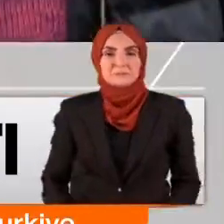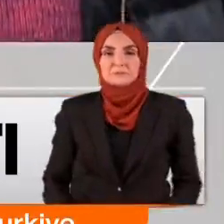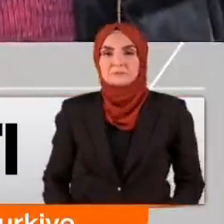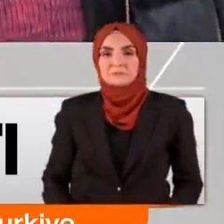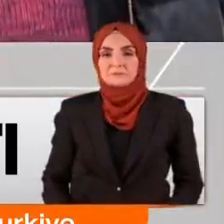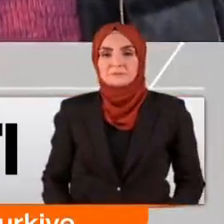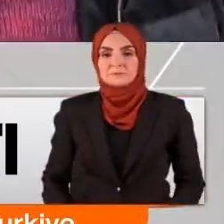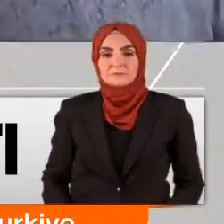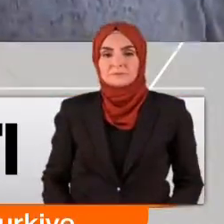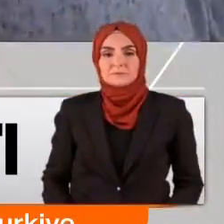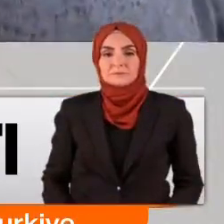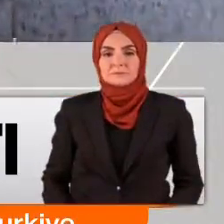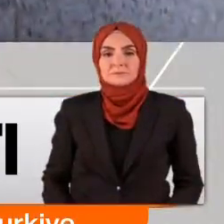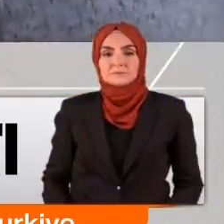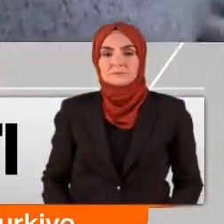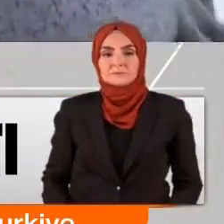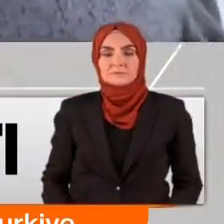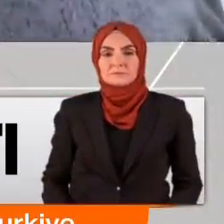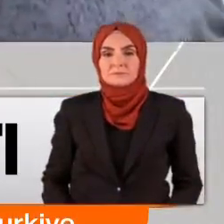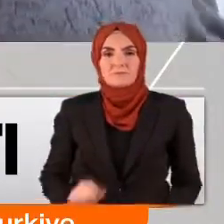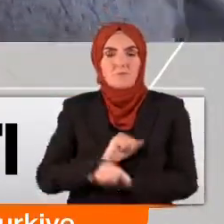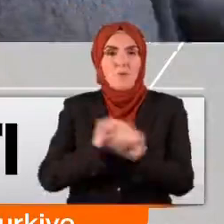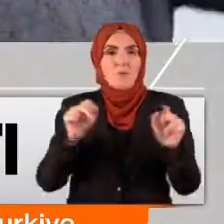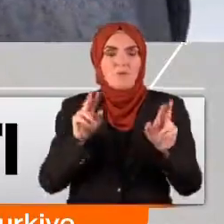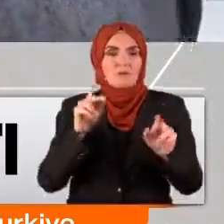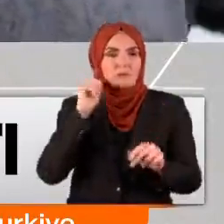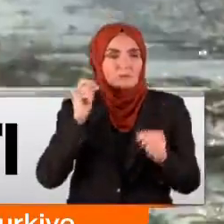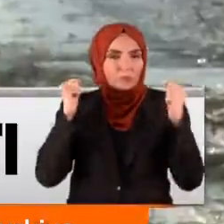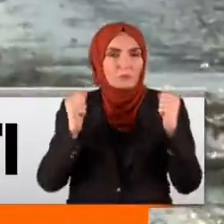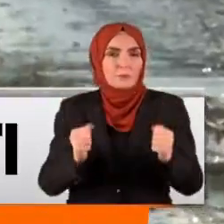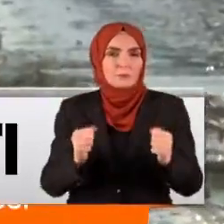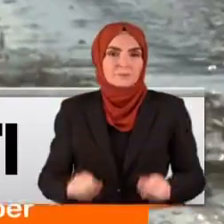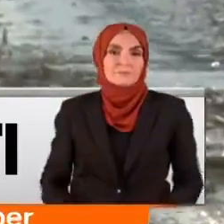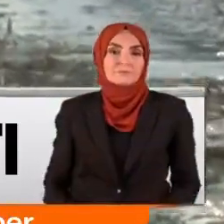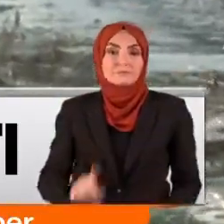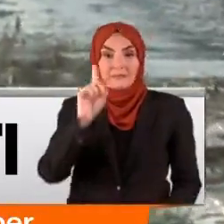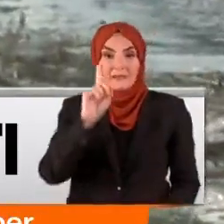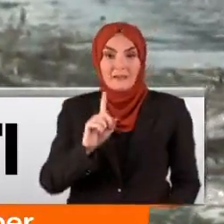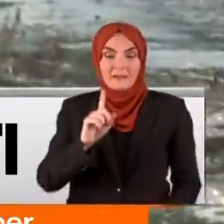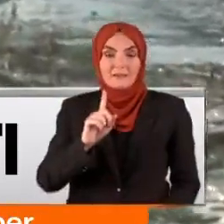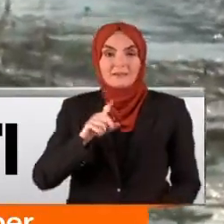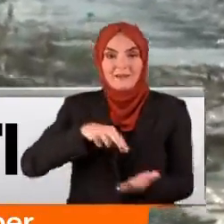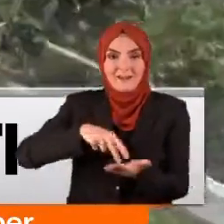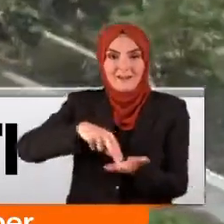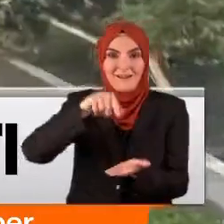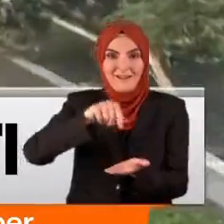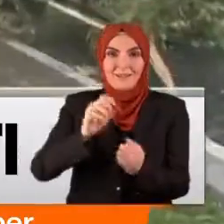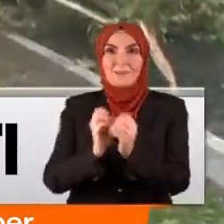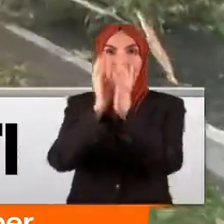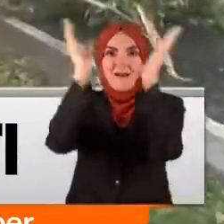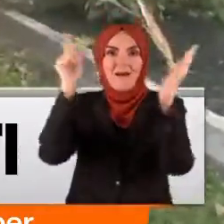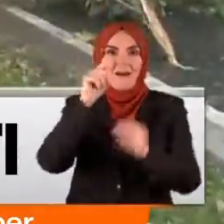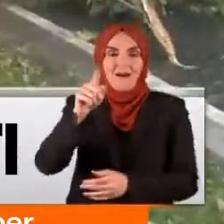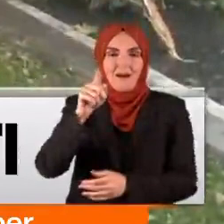Pat güçle bir başladı olay. Arkadan bomba gibi patladı, mahvoldu araba. Önce kaldırımdaki ağacı söktü yerinden, sonra